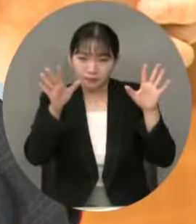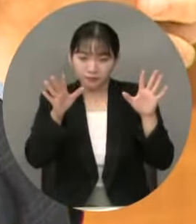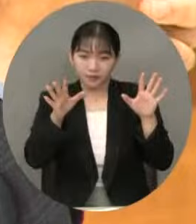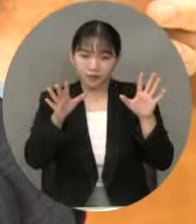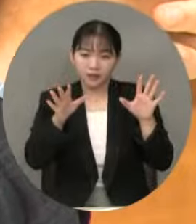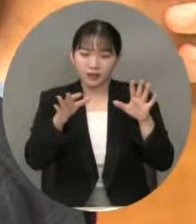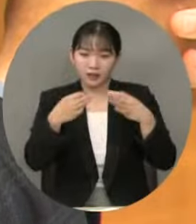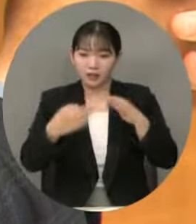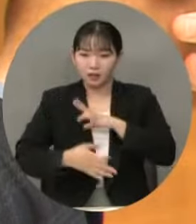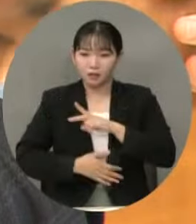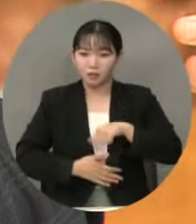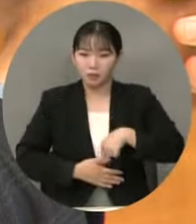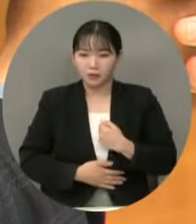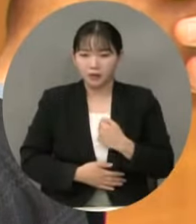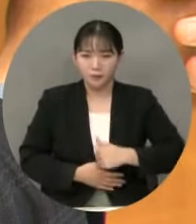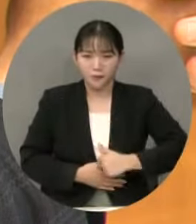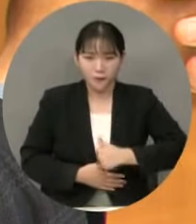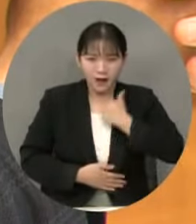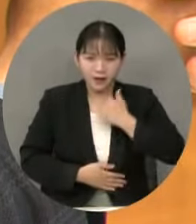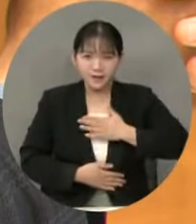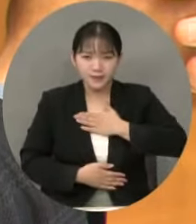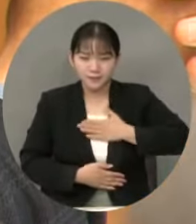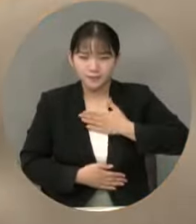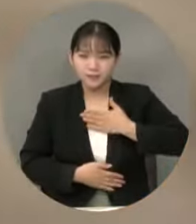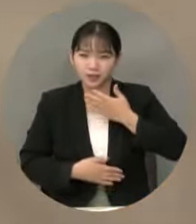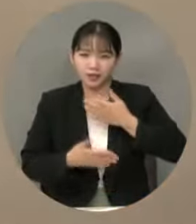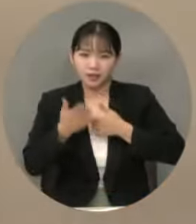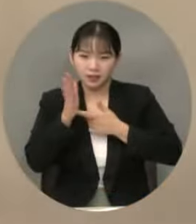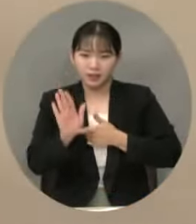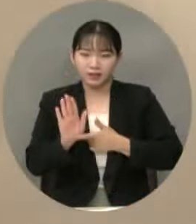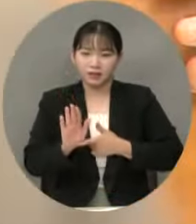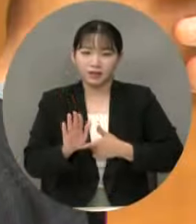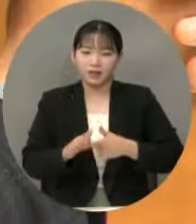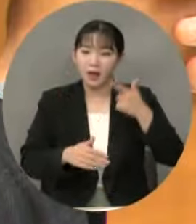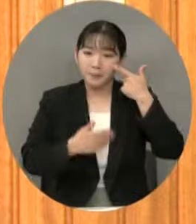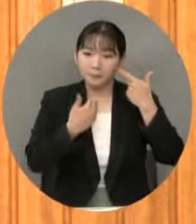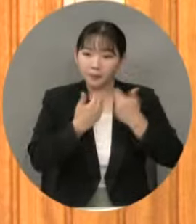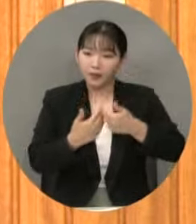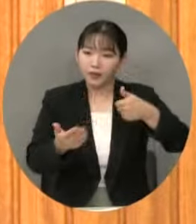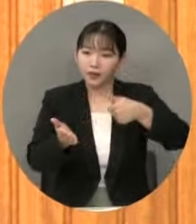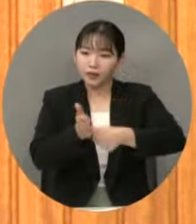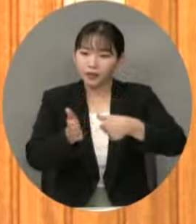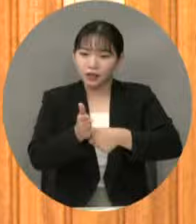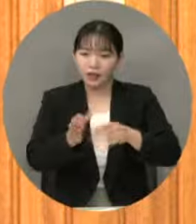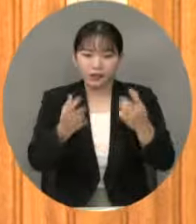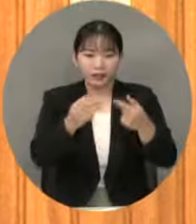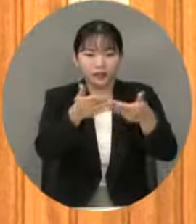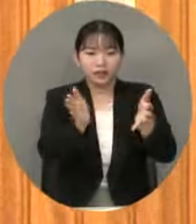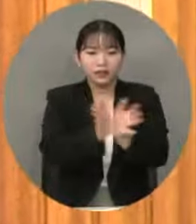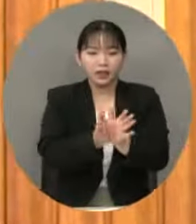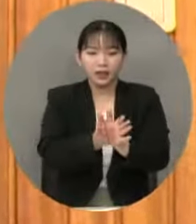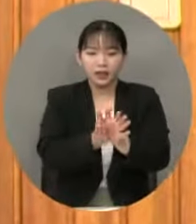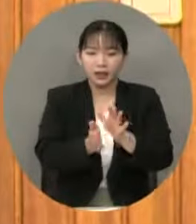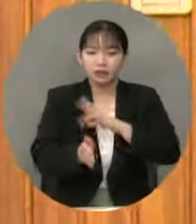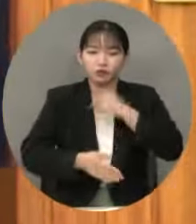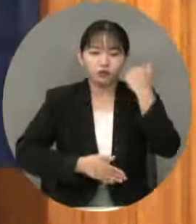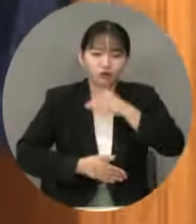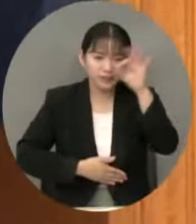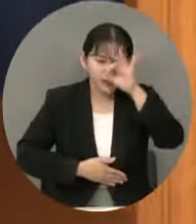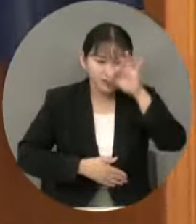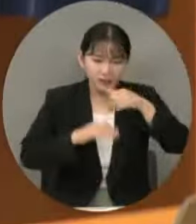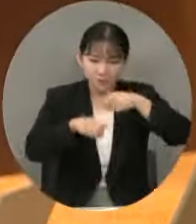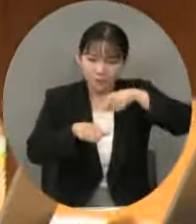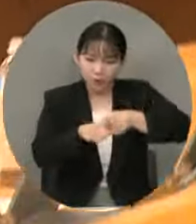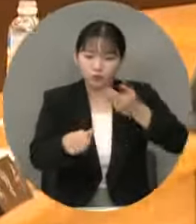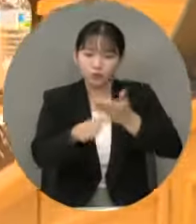김 의원은 자신의 거친 감정을 숨김없이 드러냈습니다. 반대표를 던진 같은 당 소속 의원을 찾아내서 모두 벌해야